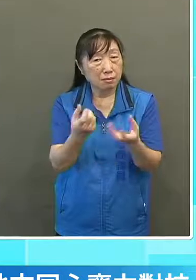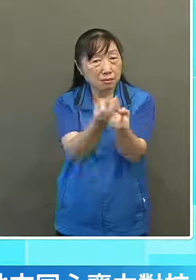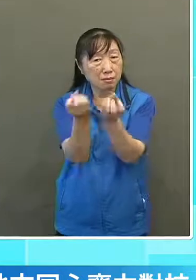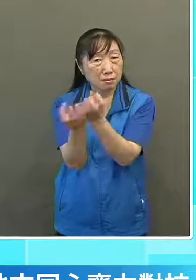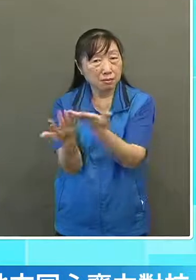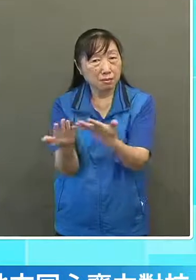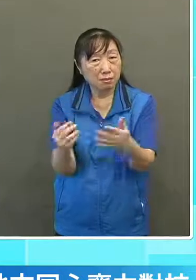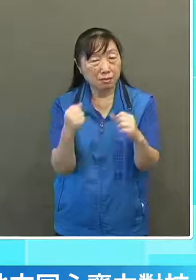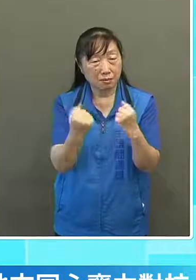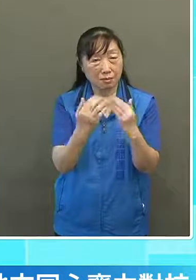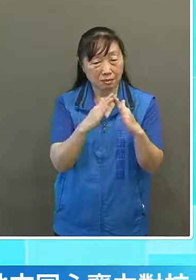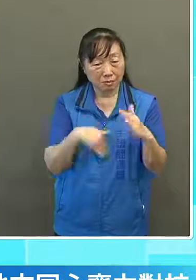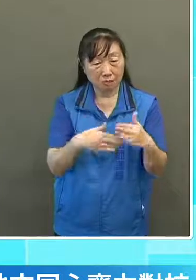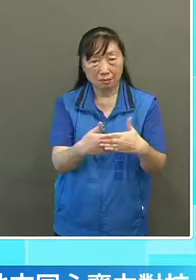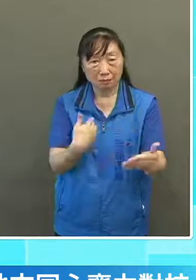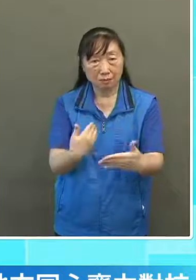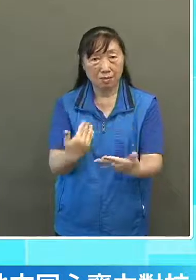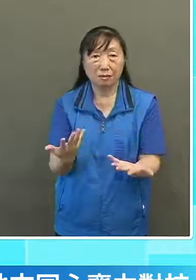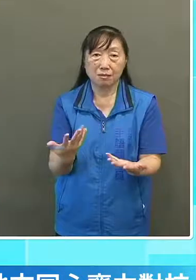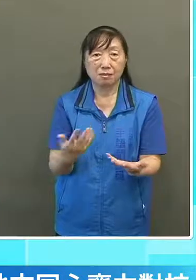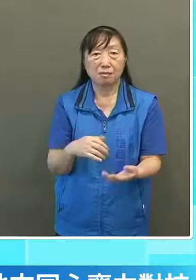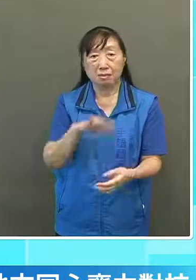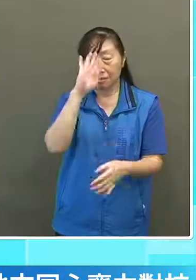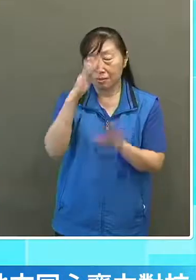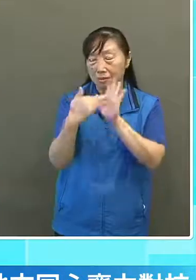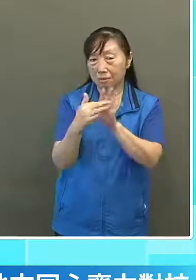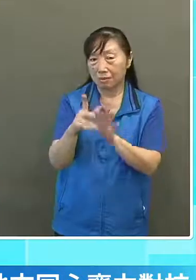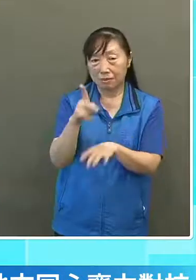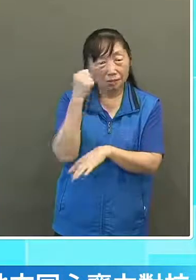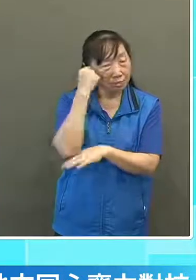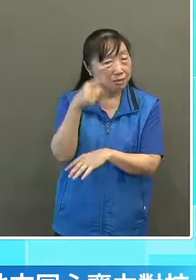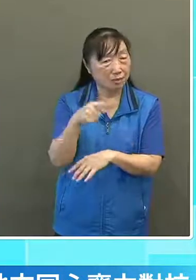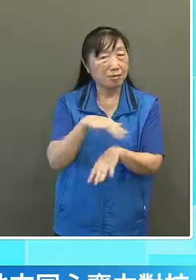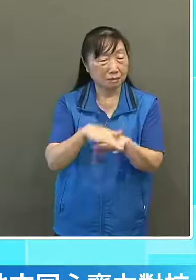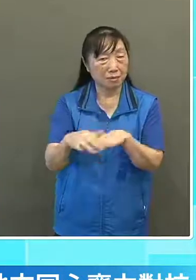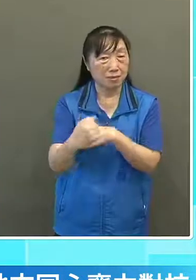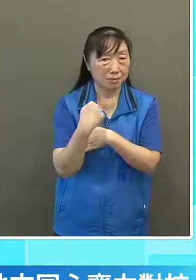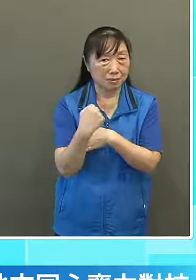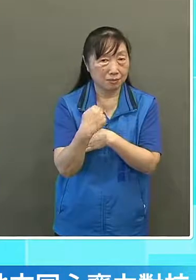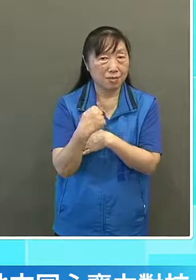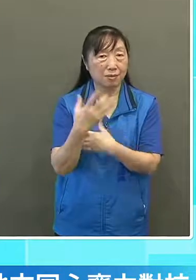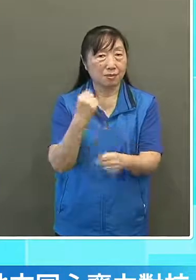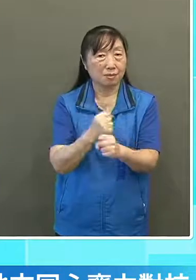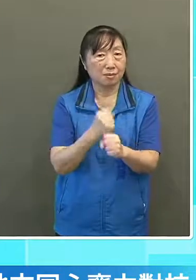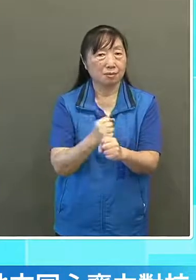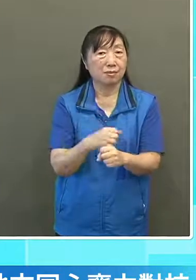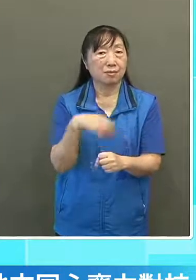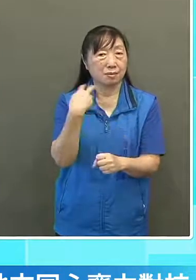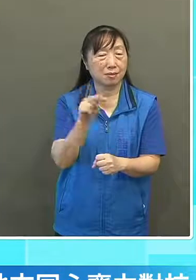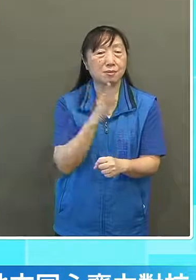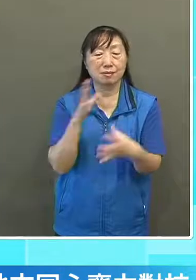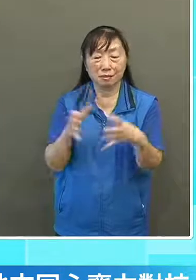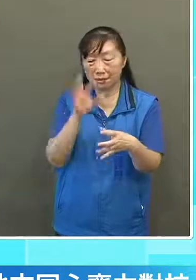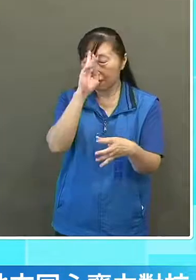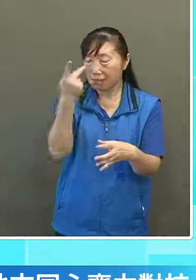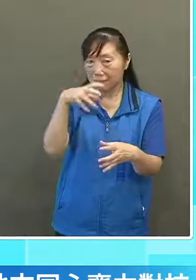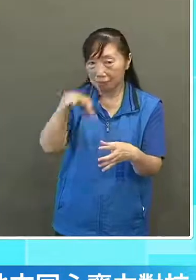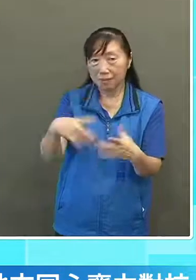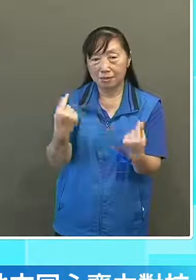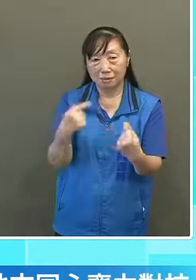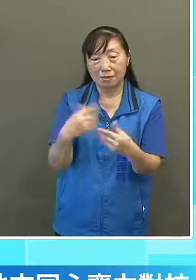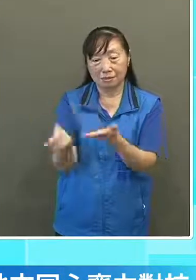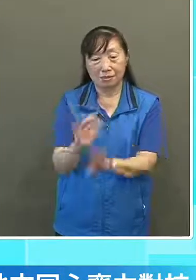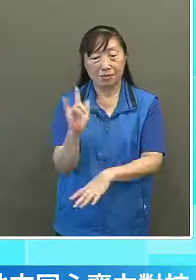家隔离的状况？那我们除了在防疫旅馆这边啊积极的这个运作以外，我们的集中检疫所也是同时备